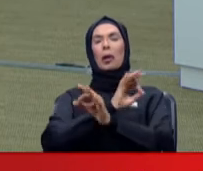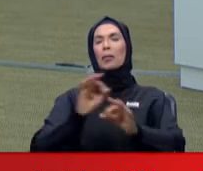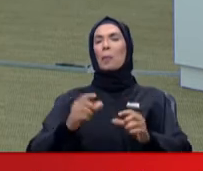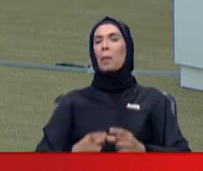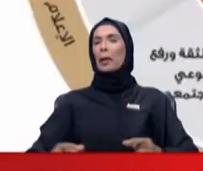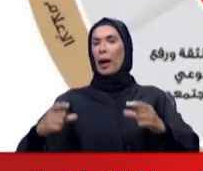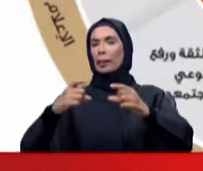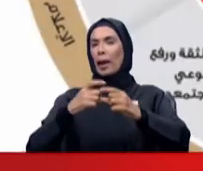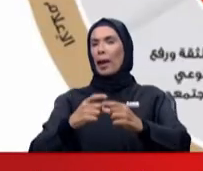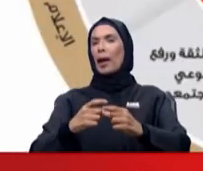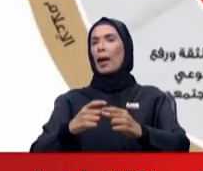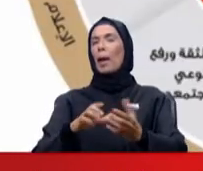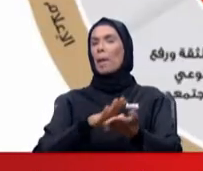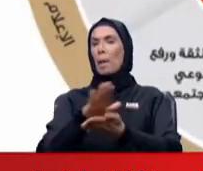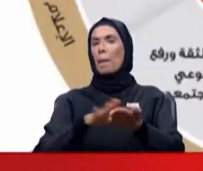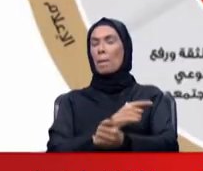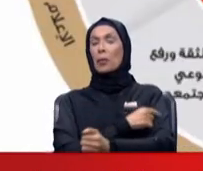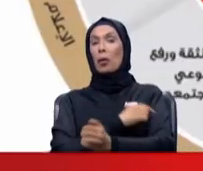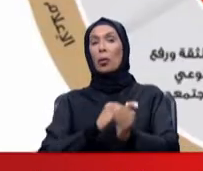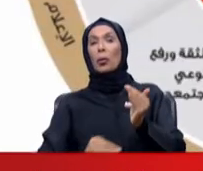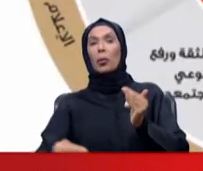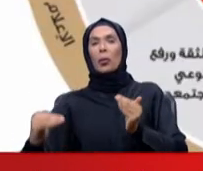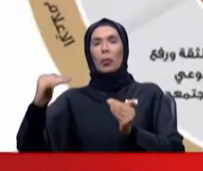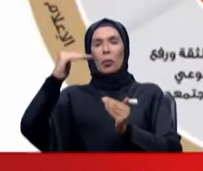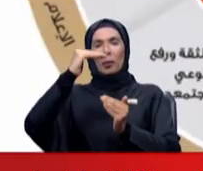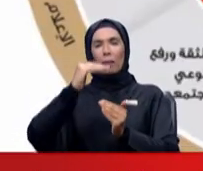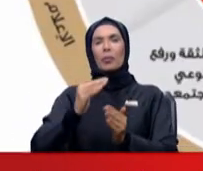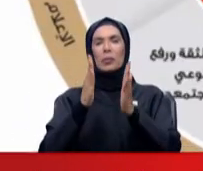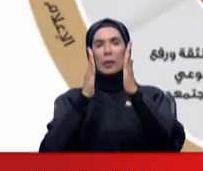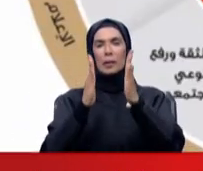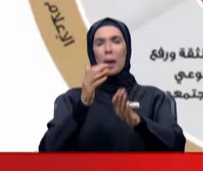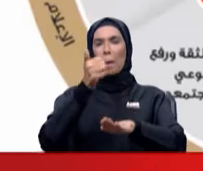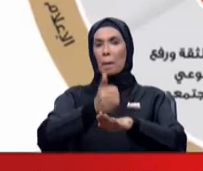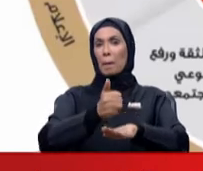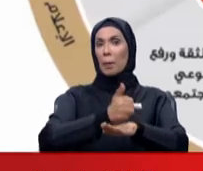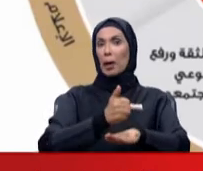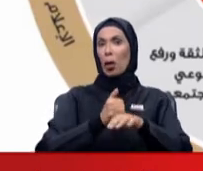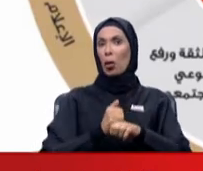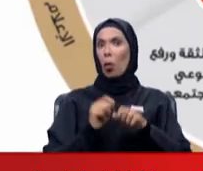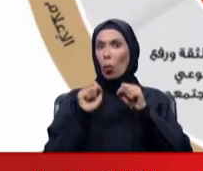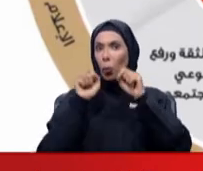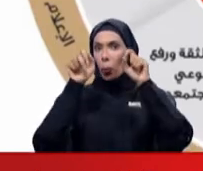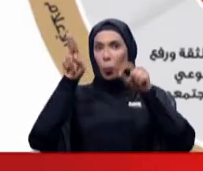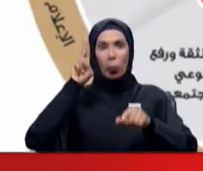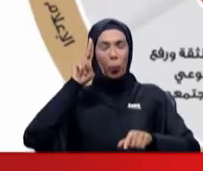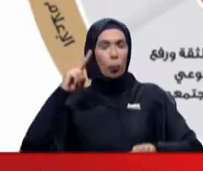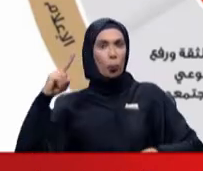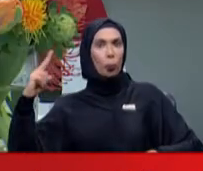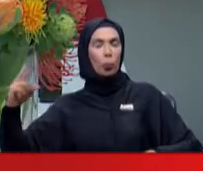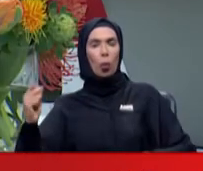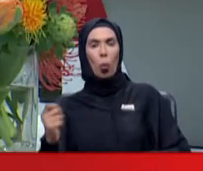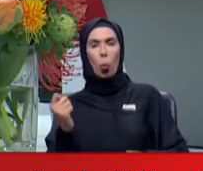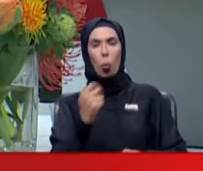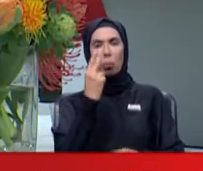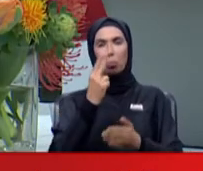الأزمة الصحية يرتقي لمستوى الحدث ويرتكز على أسس الاستشراف العلمي واستباق الأحداث وسرعة